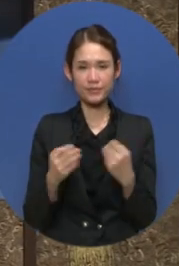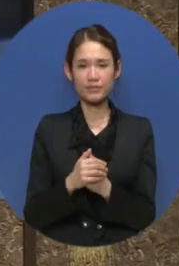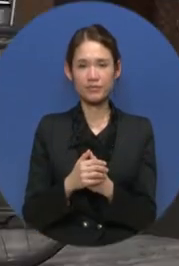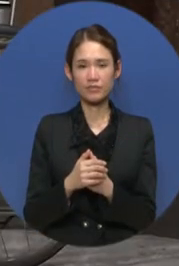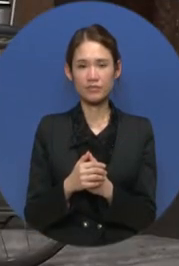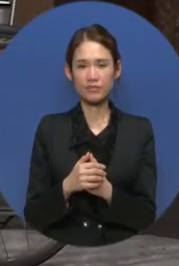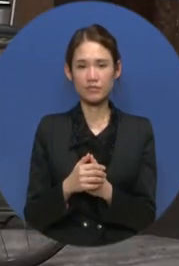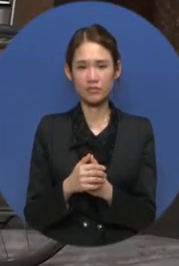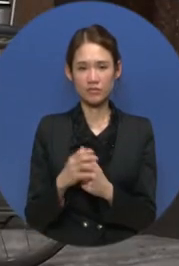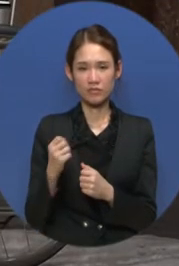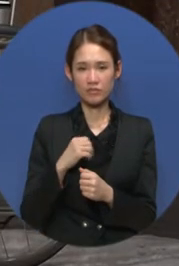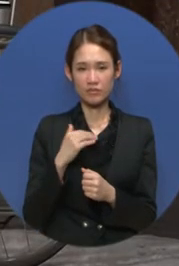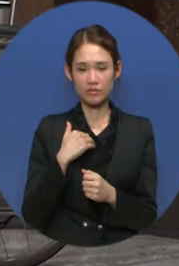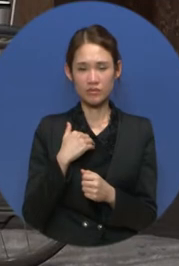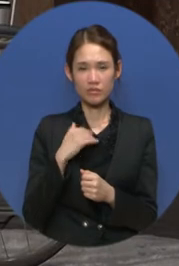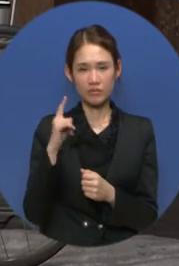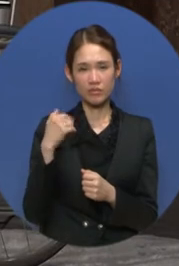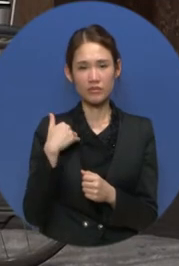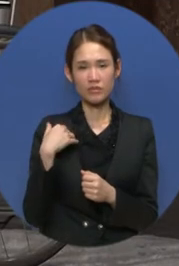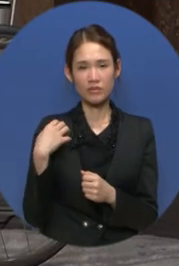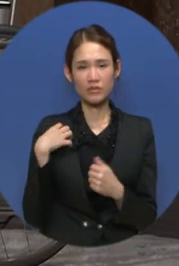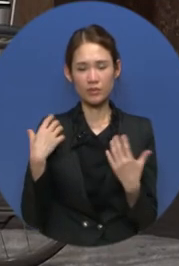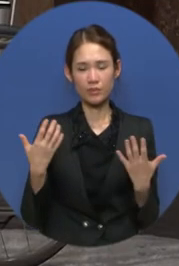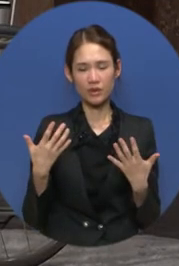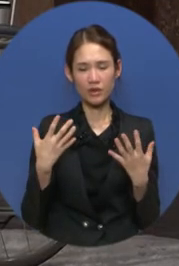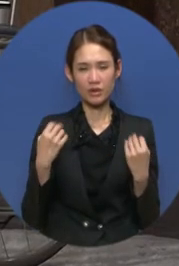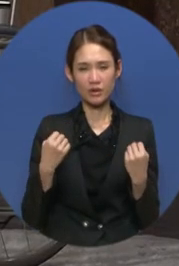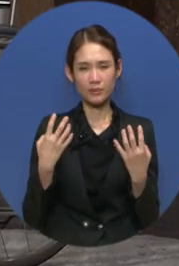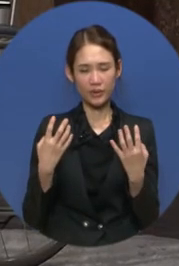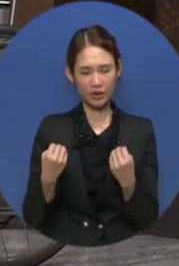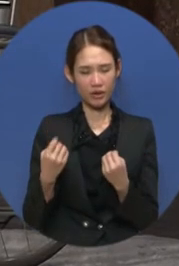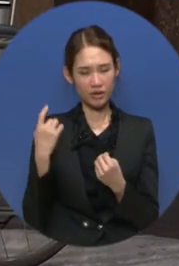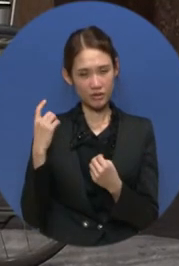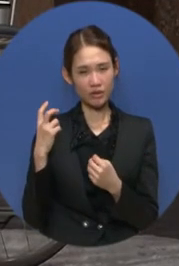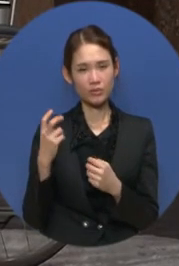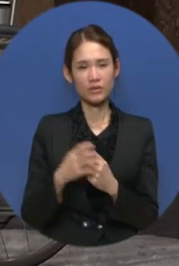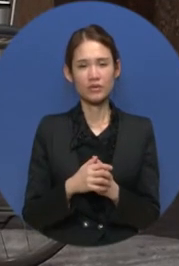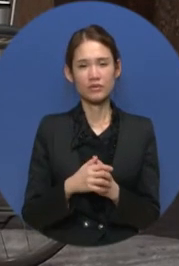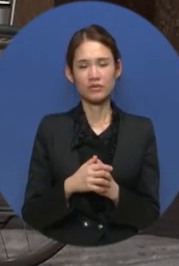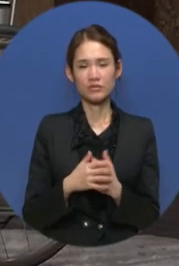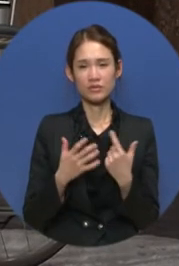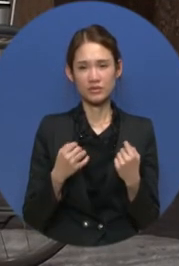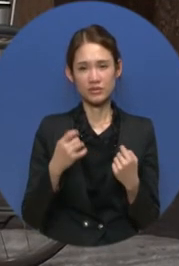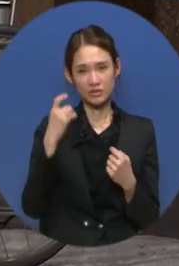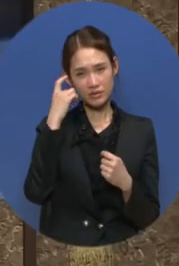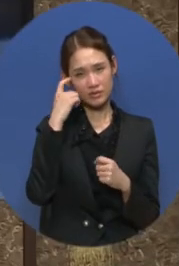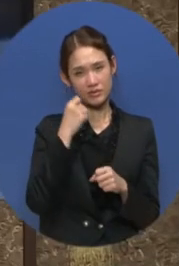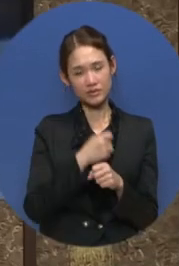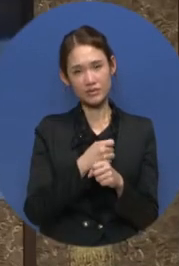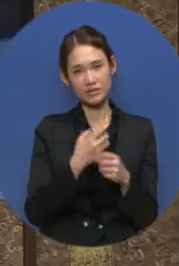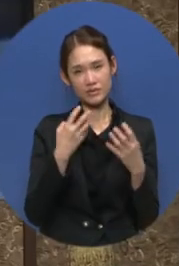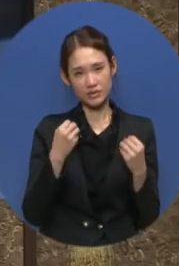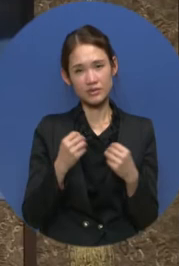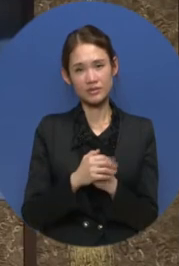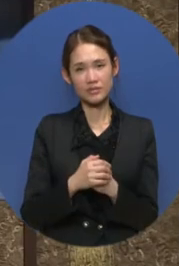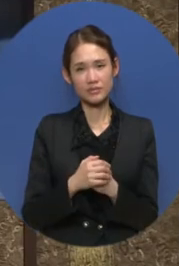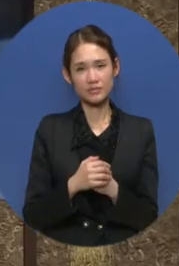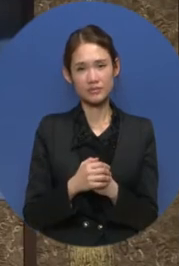그래서 뭔가 내가 좀 앞으로 뭔가 해야 될 일이 많이 있나 보다. 네. 저는 그런 생각을 많이